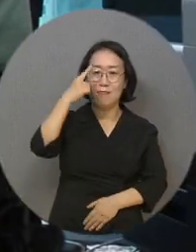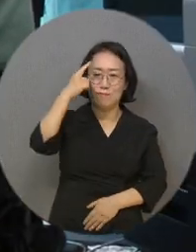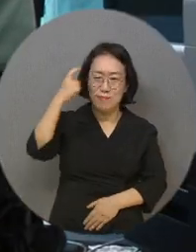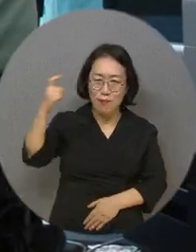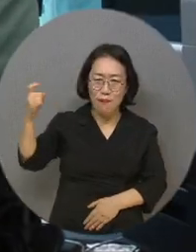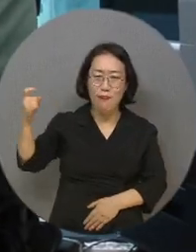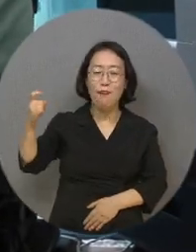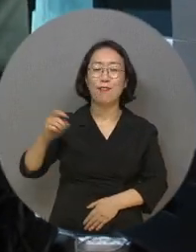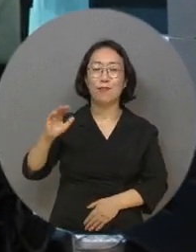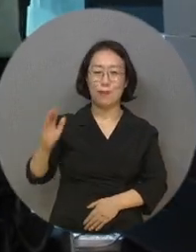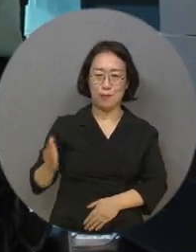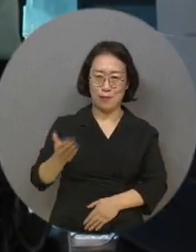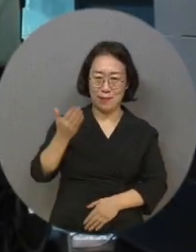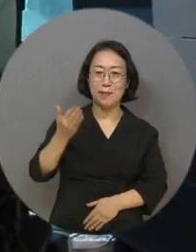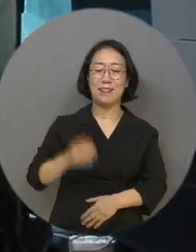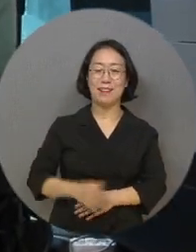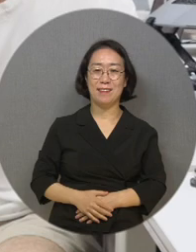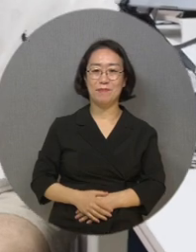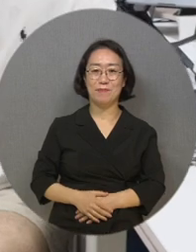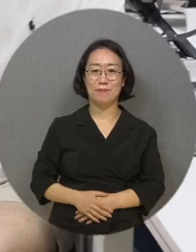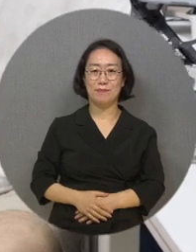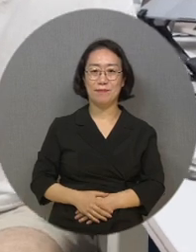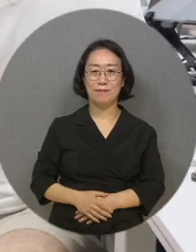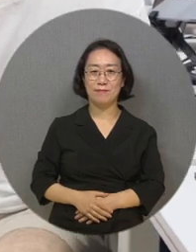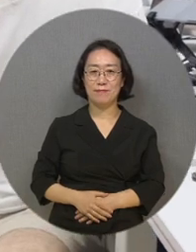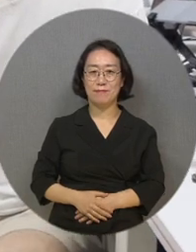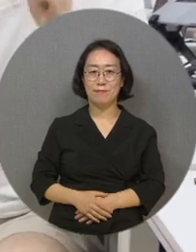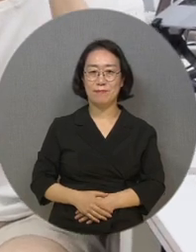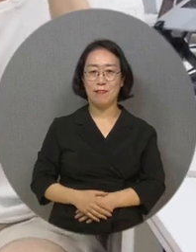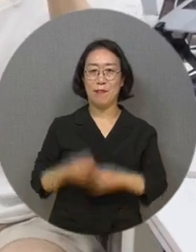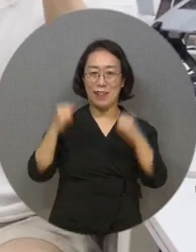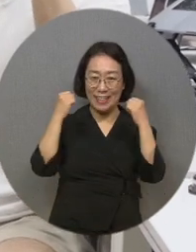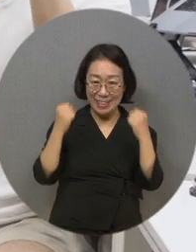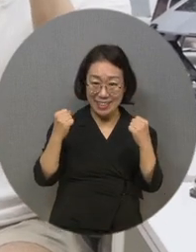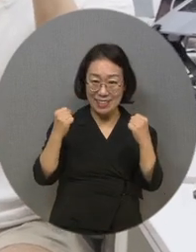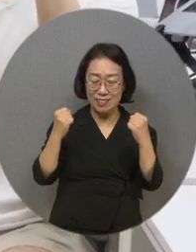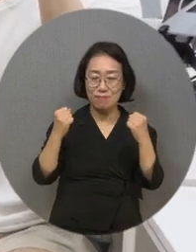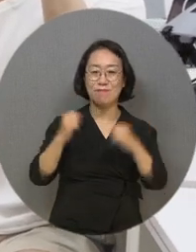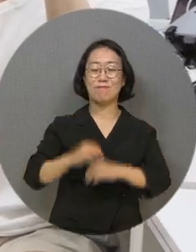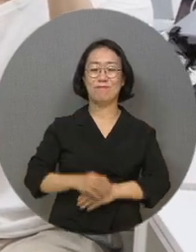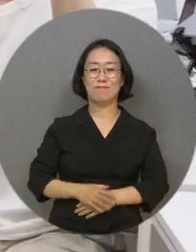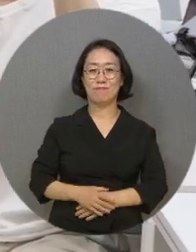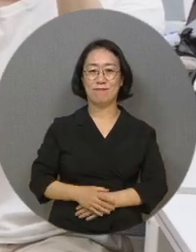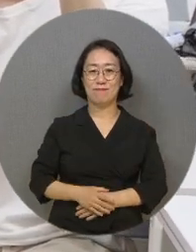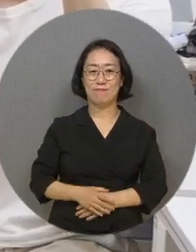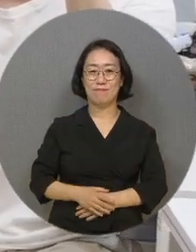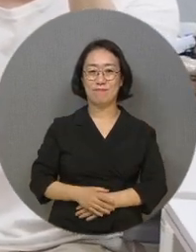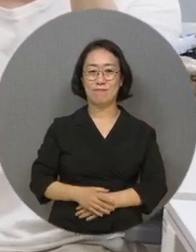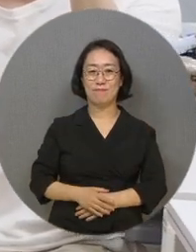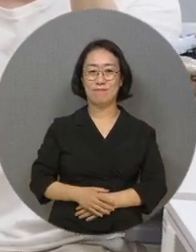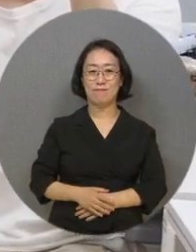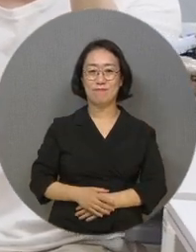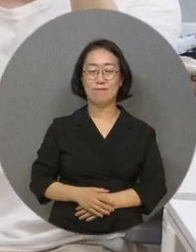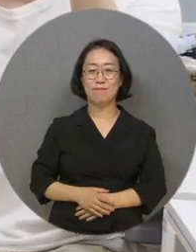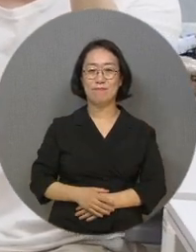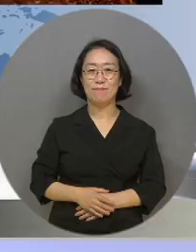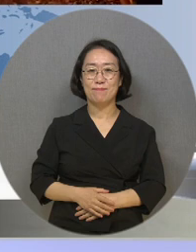귀감이 되고 있습니다. 알려주세요. 파이팅! 복지TV 뉴스